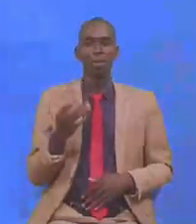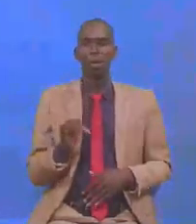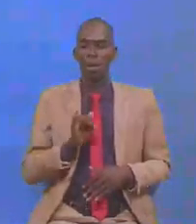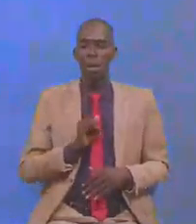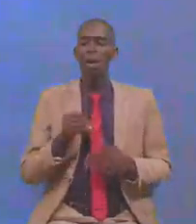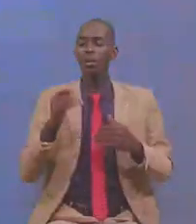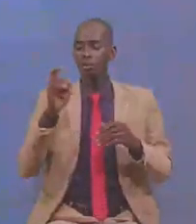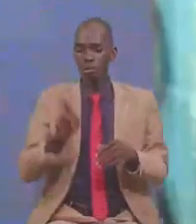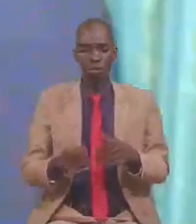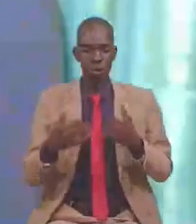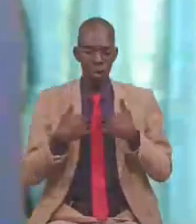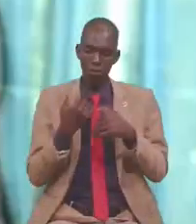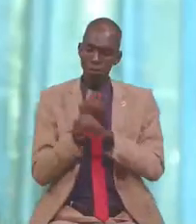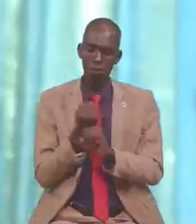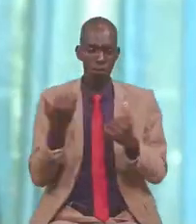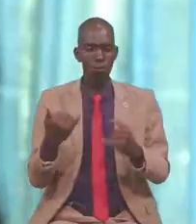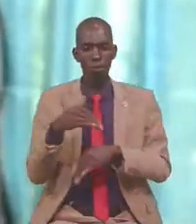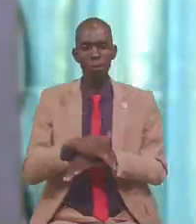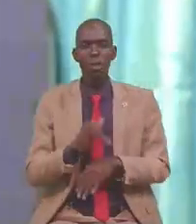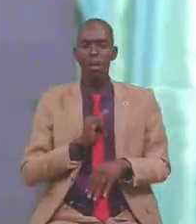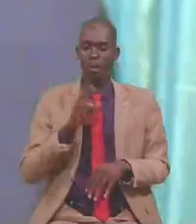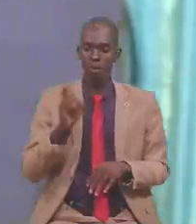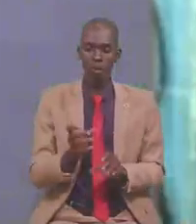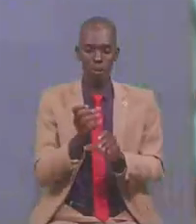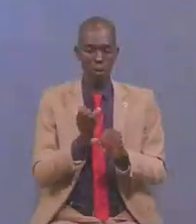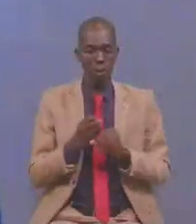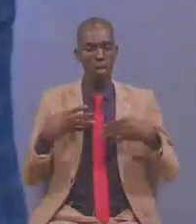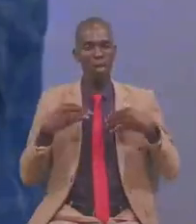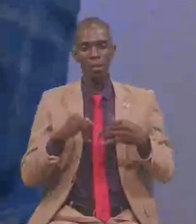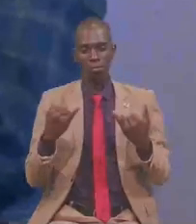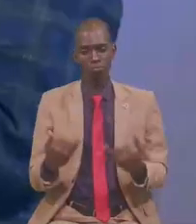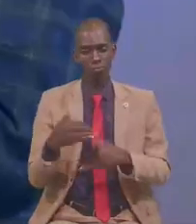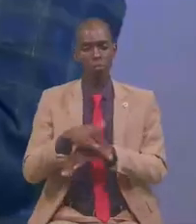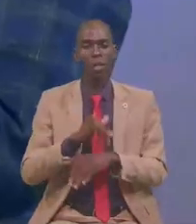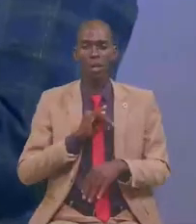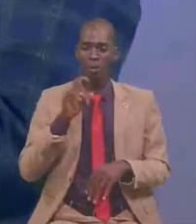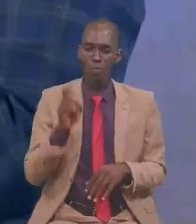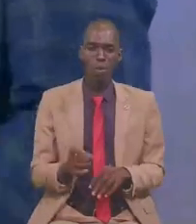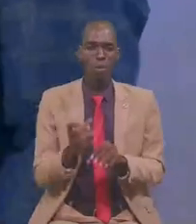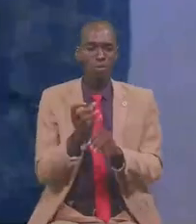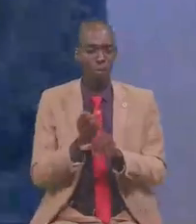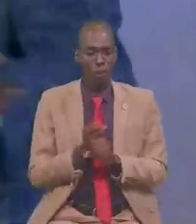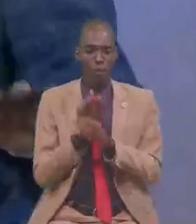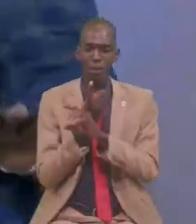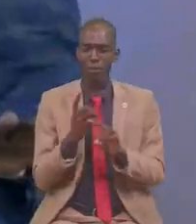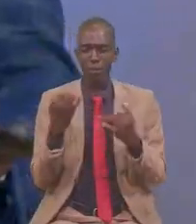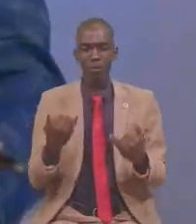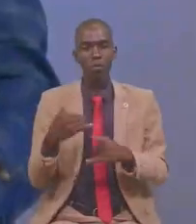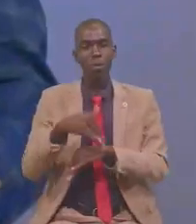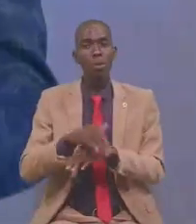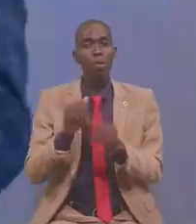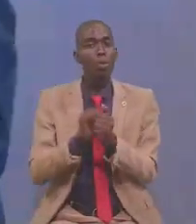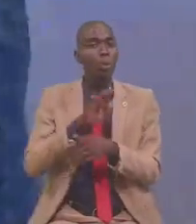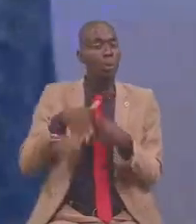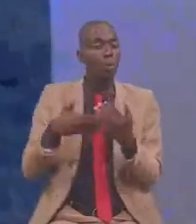j'aurai mon salut ce soir, j'aurai ma guérison ce soir, j'aurai ma délivrance ce soir. Avec tout ce qu'elle